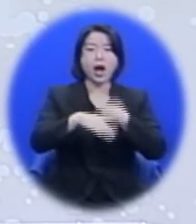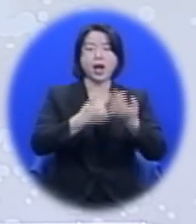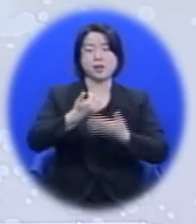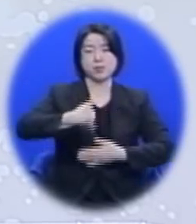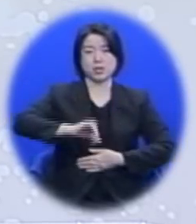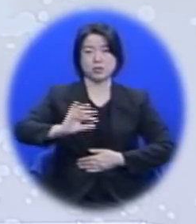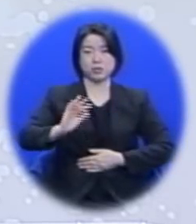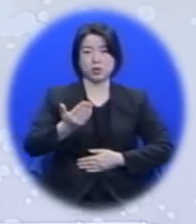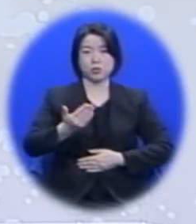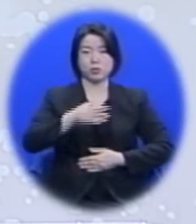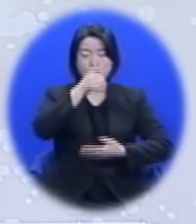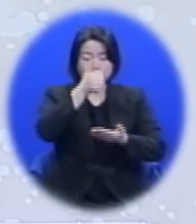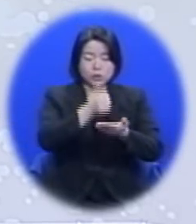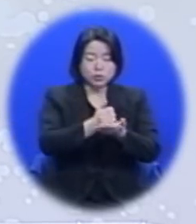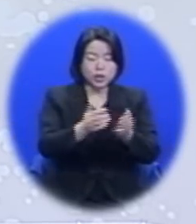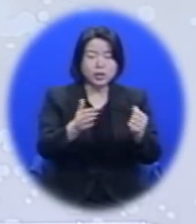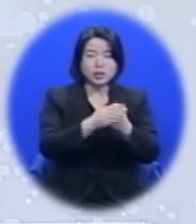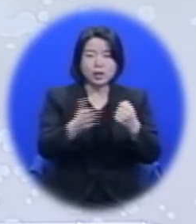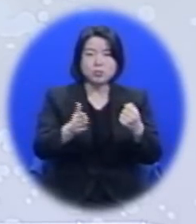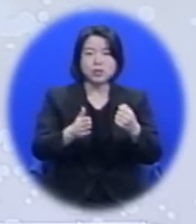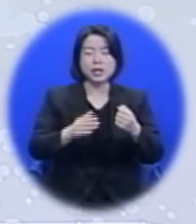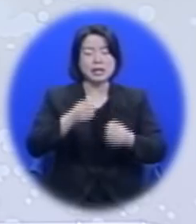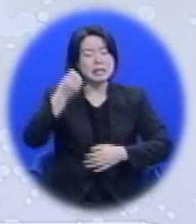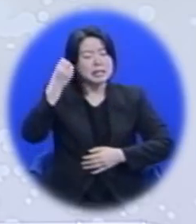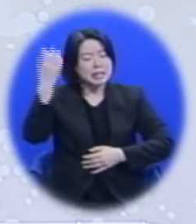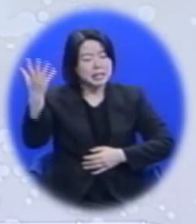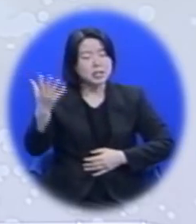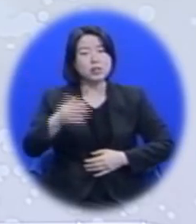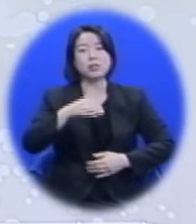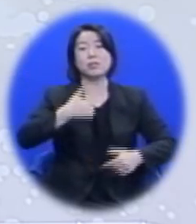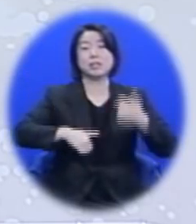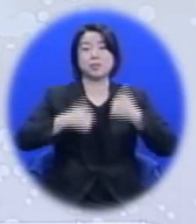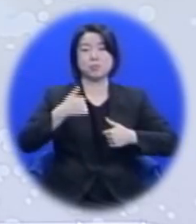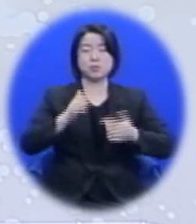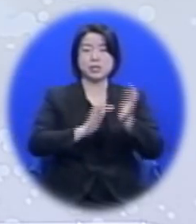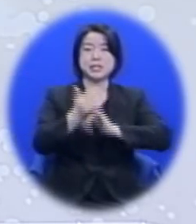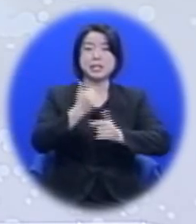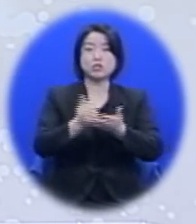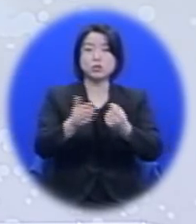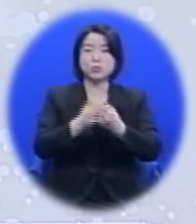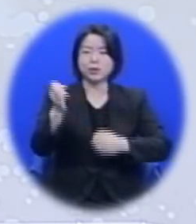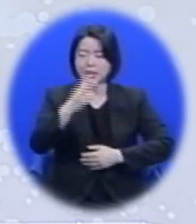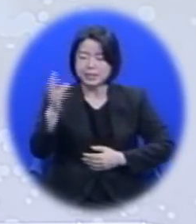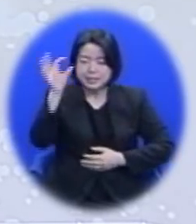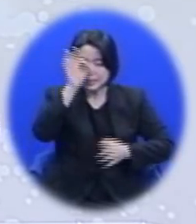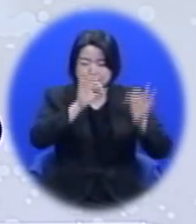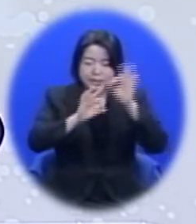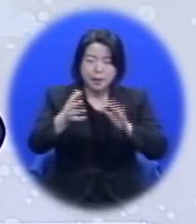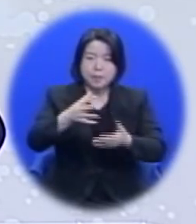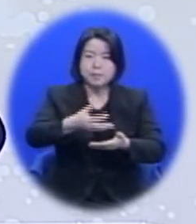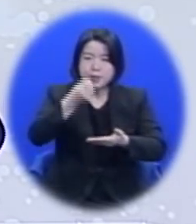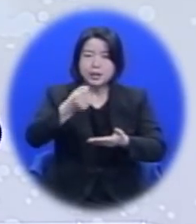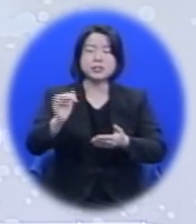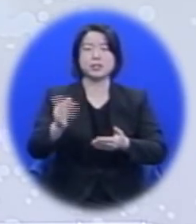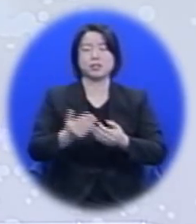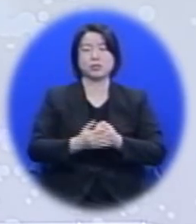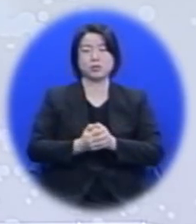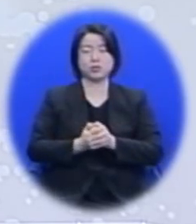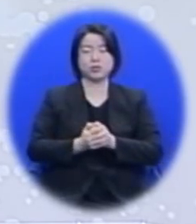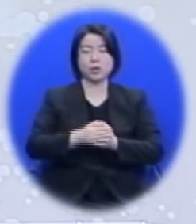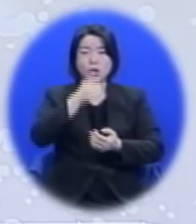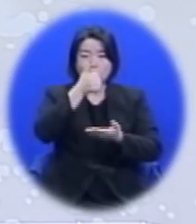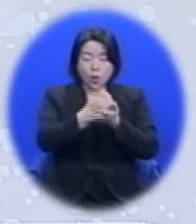죄 때문에 잃어버렸던 기쁨을 예수님 때문에 다시 찾았습니다. 그러니까 속죄의 은혜를 아는